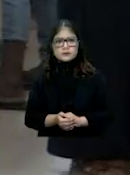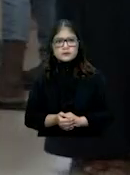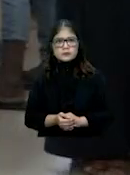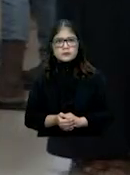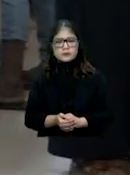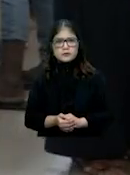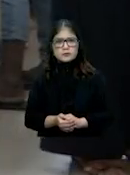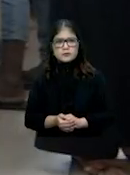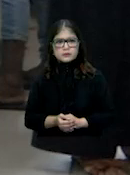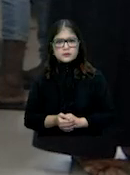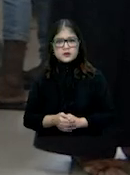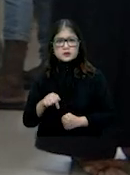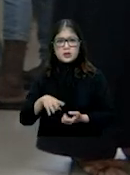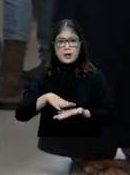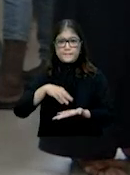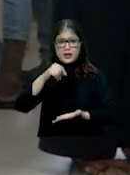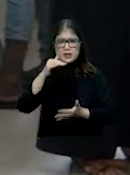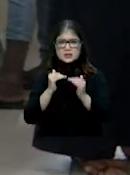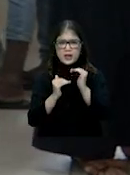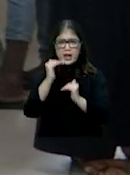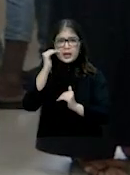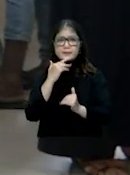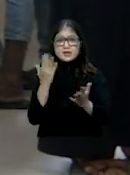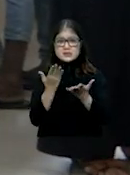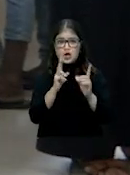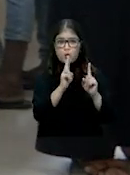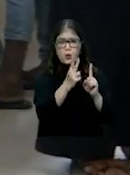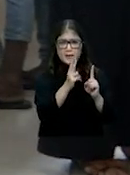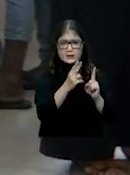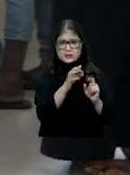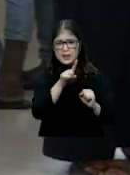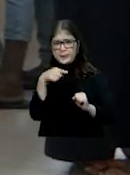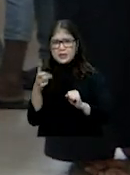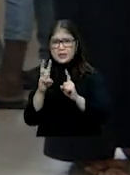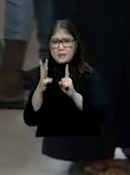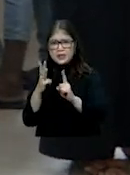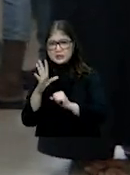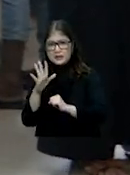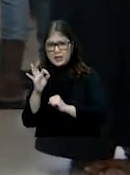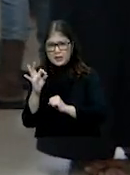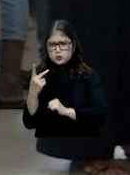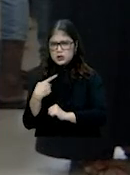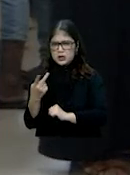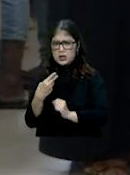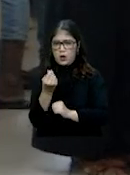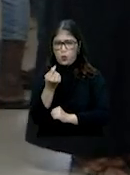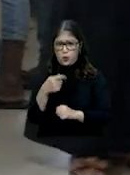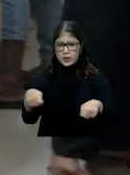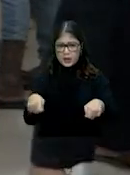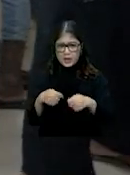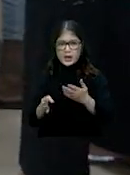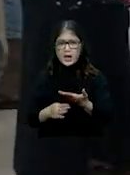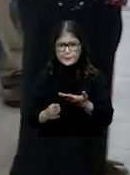sekarang harga melonjak dari harga 12 sampai 13,5 sedangkan kita uang dapur ya uang dapur